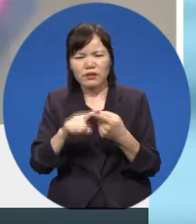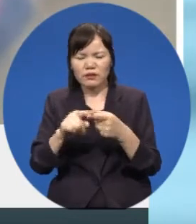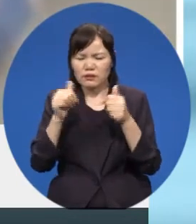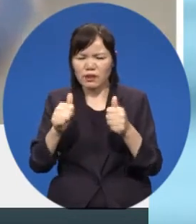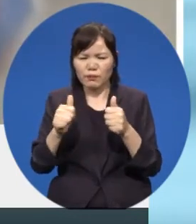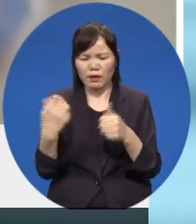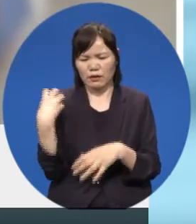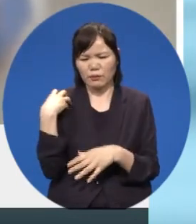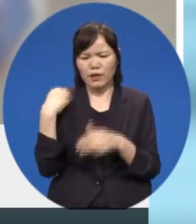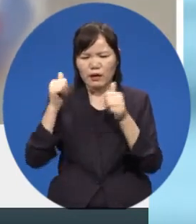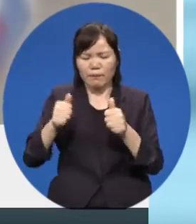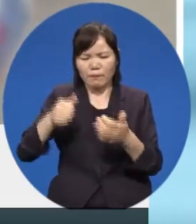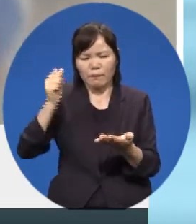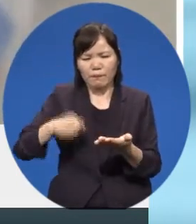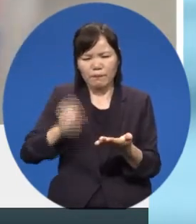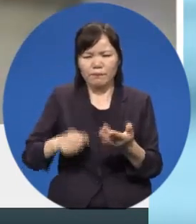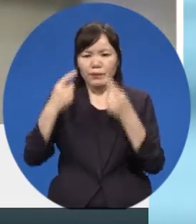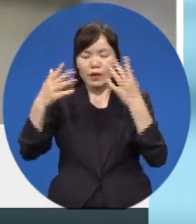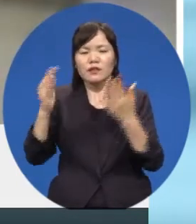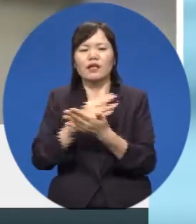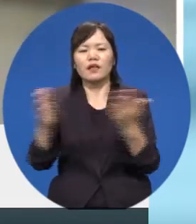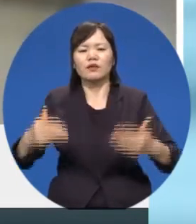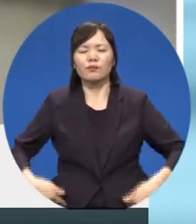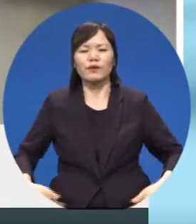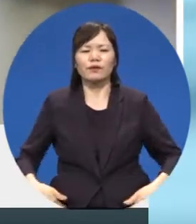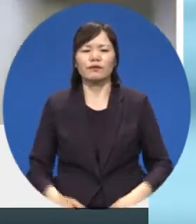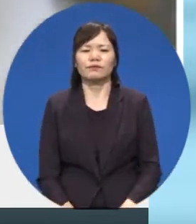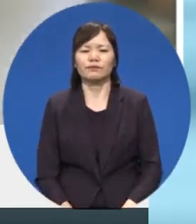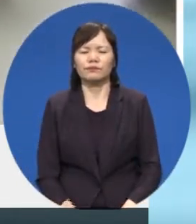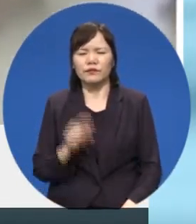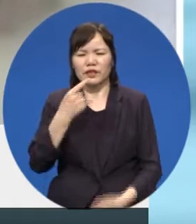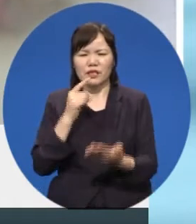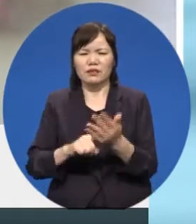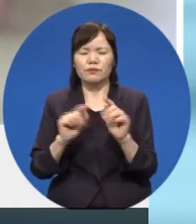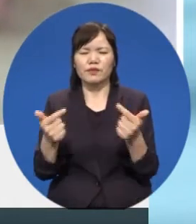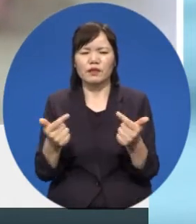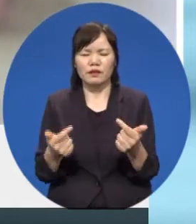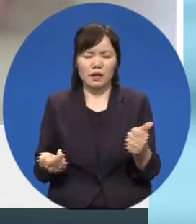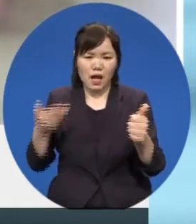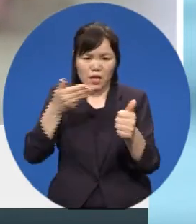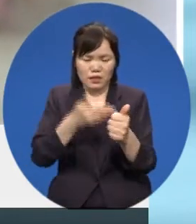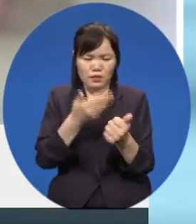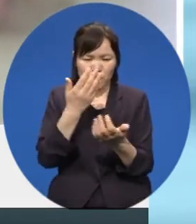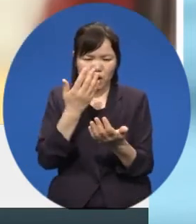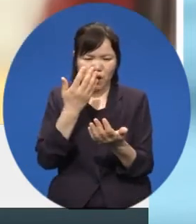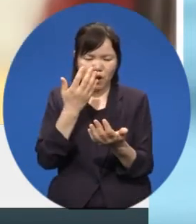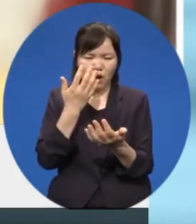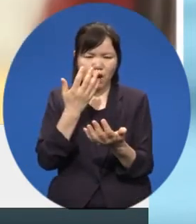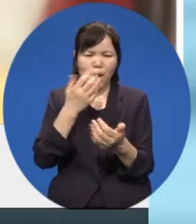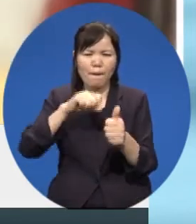판사 님께서 영악하게 판단 해주셔야 되는데 사실 현지 쪽으로 일이 쉽지 않거든요 제출한 언터처블 불어온